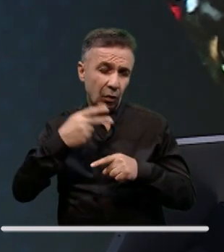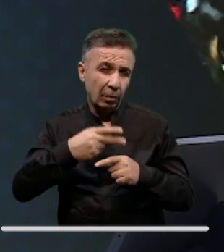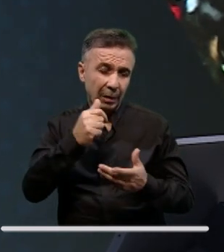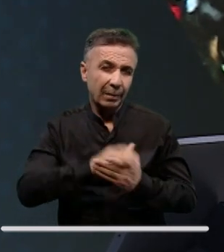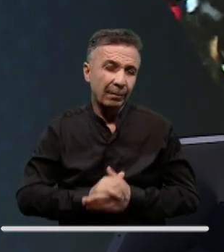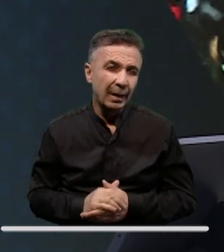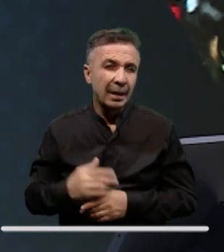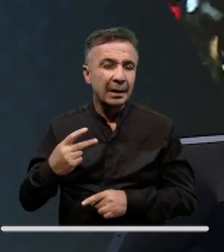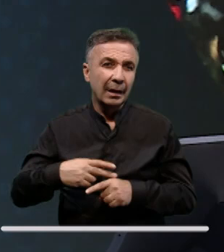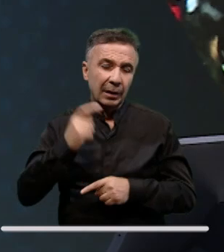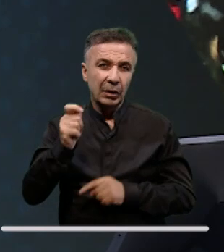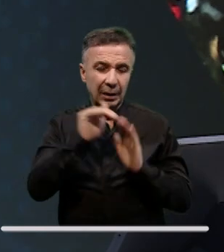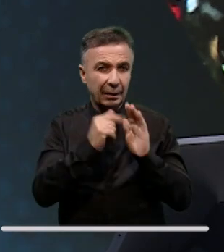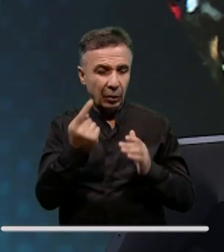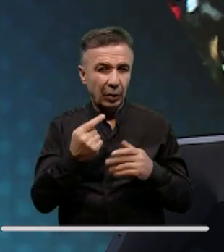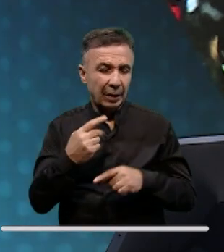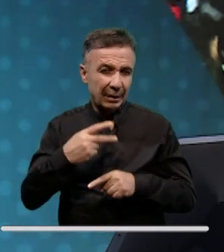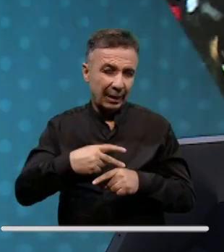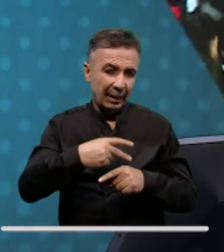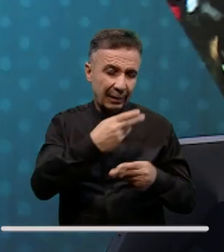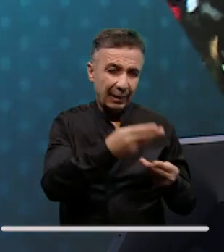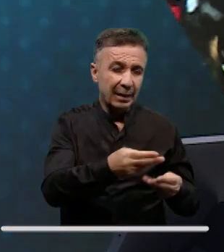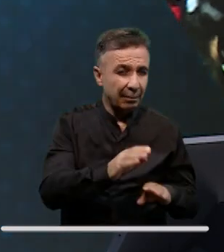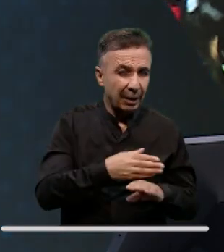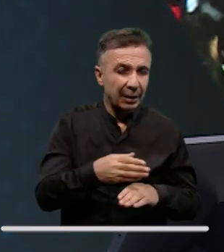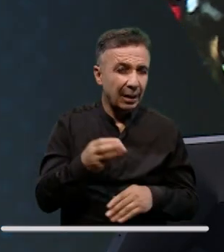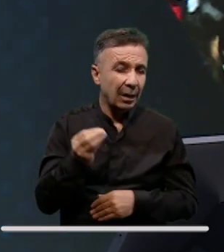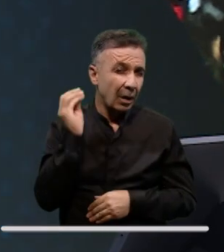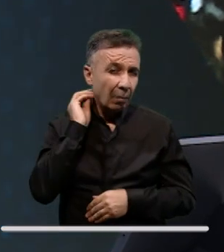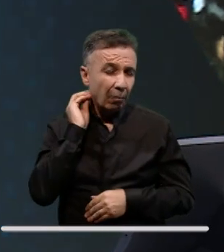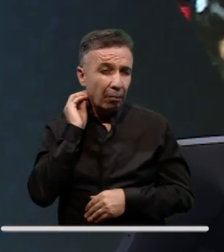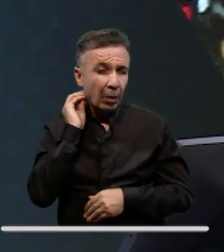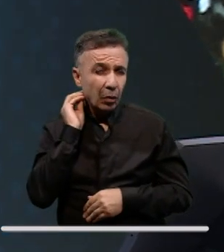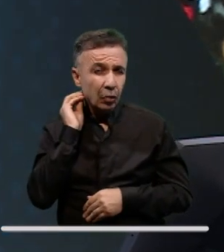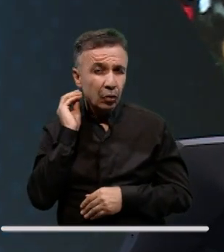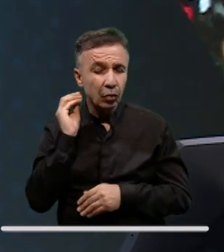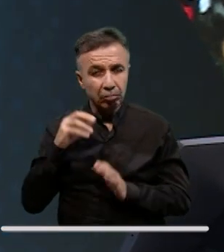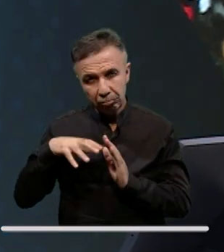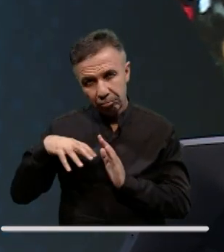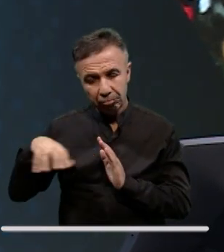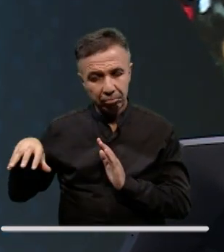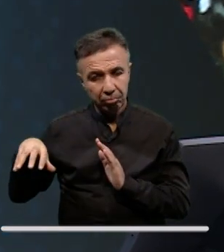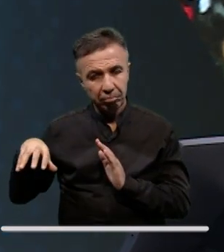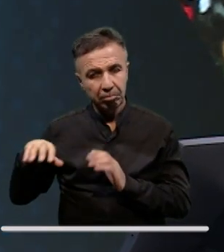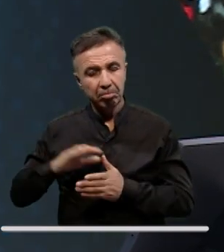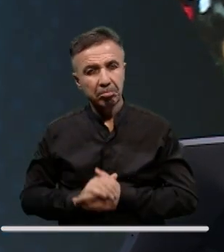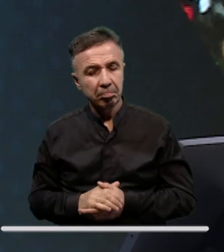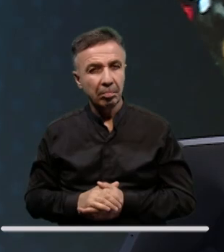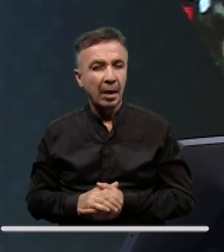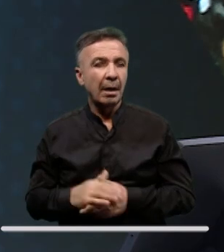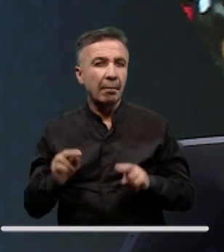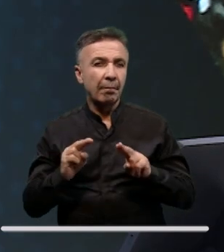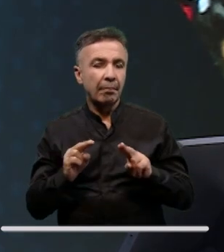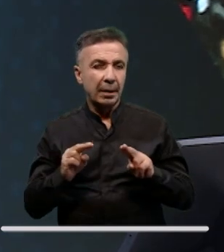şartlarından biri olan zekat verilecek maldan borç varsa onu ayırma şartından bahseder ya hocalarımız demiş Şimdi bir dükkandaki